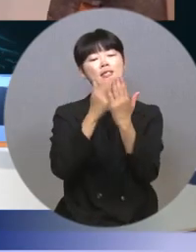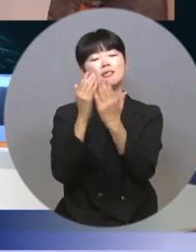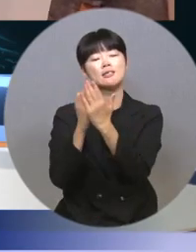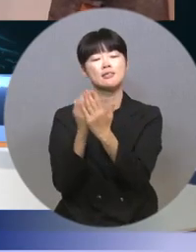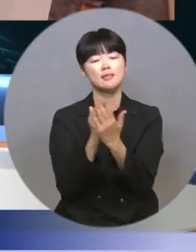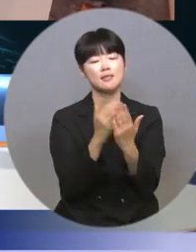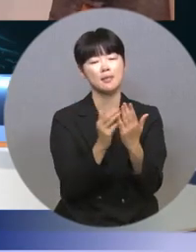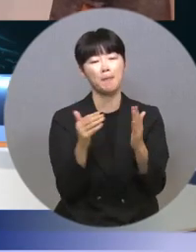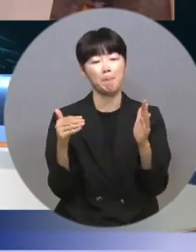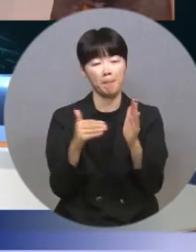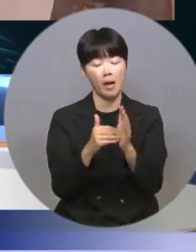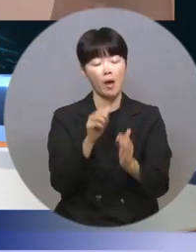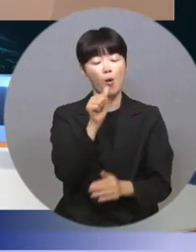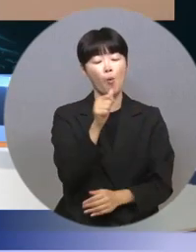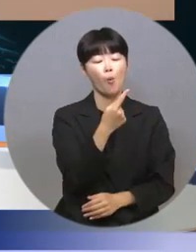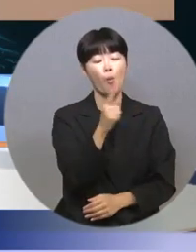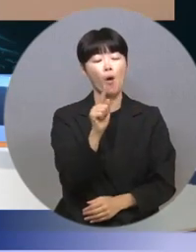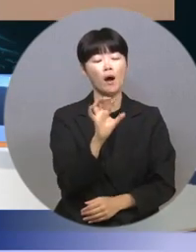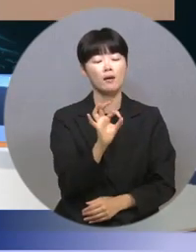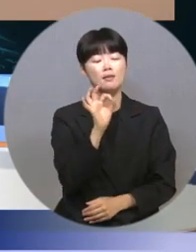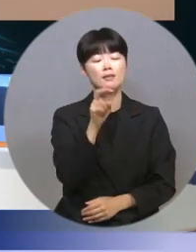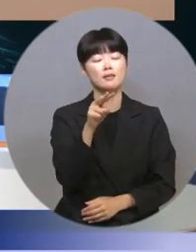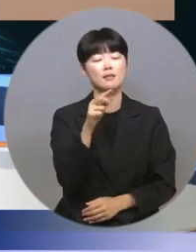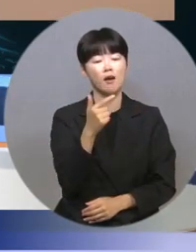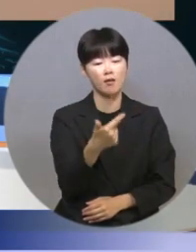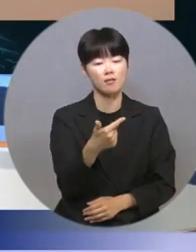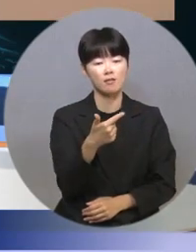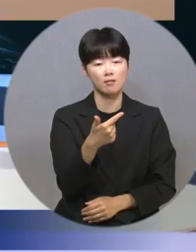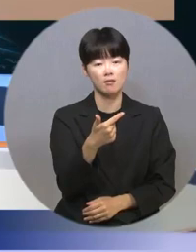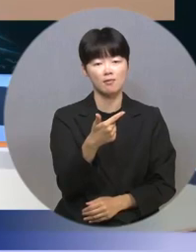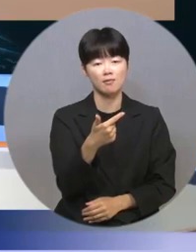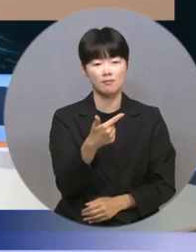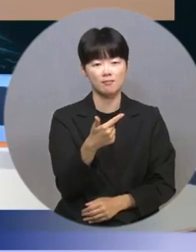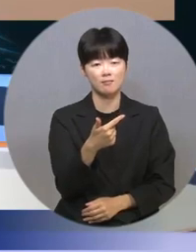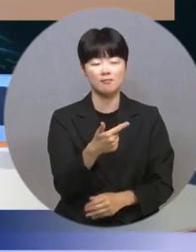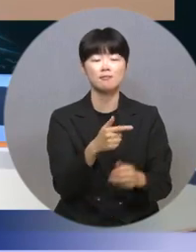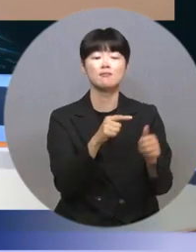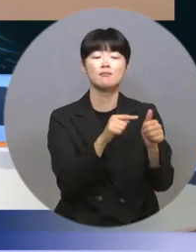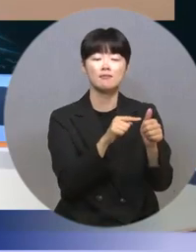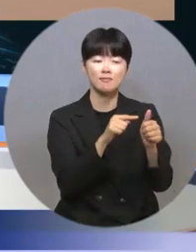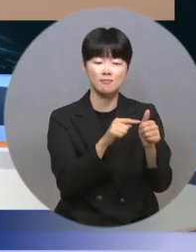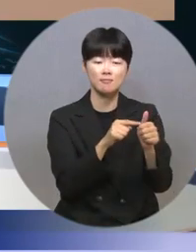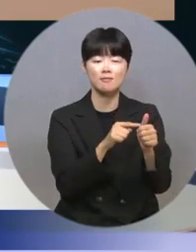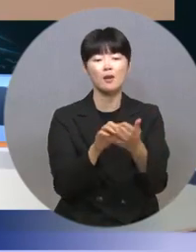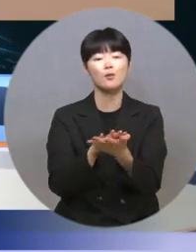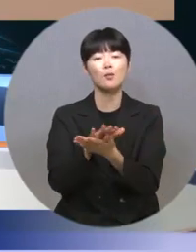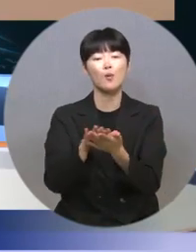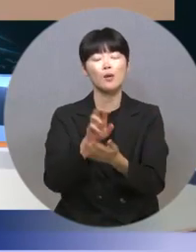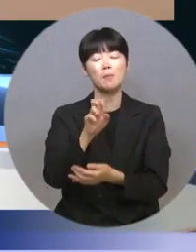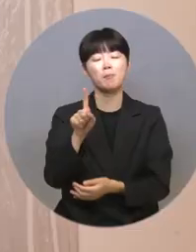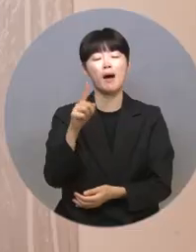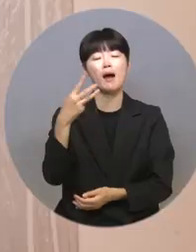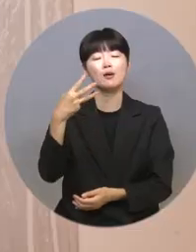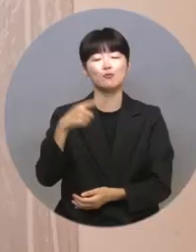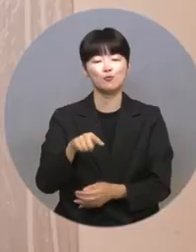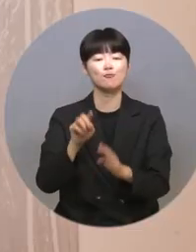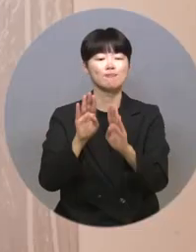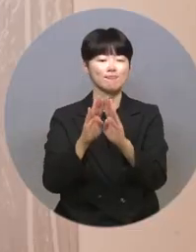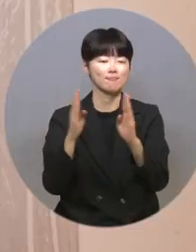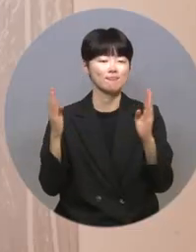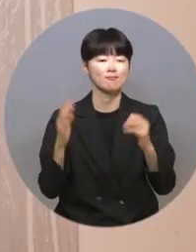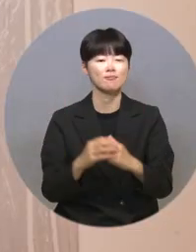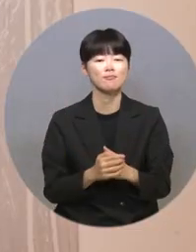작가의 노리마루 개인전이 전남에서 열리고 있습니다. 그 작품을 이소영 기자가 소개합니다.